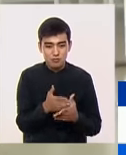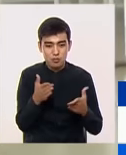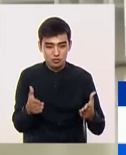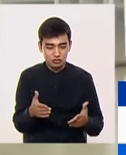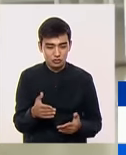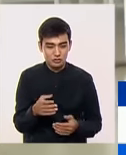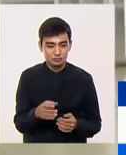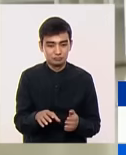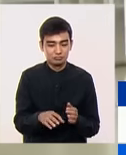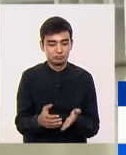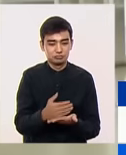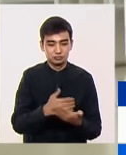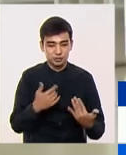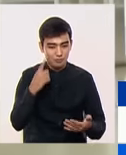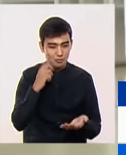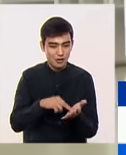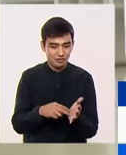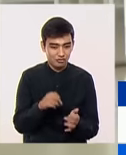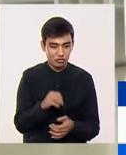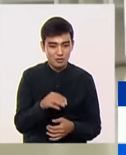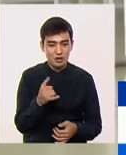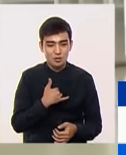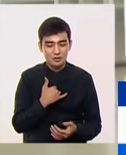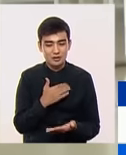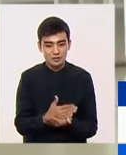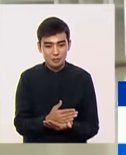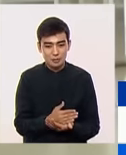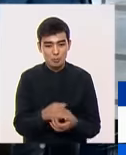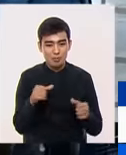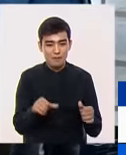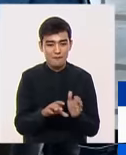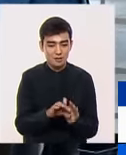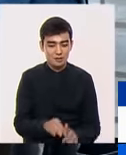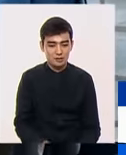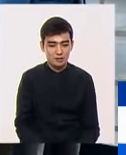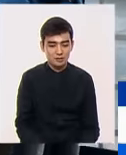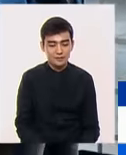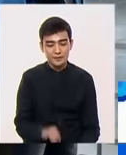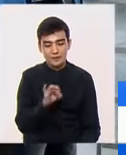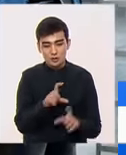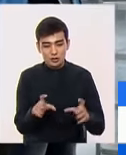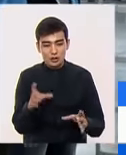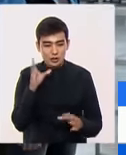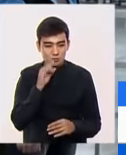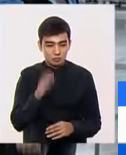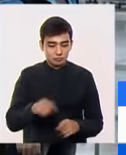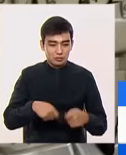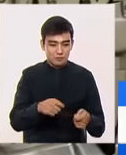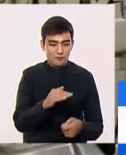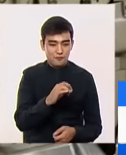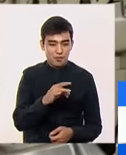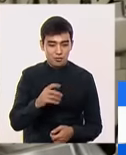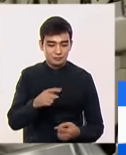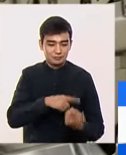отобралась чем мы планировали поэтому у нас уже есть даже право выбора абитуриентам возможно выдадут даже форму от